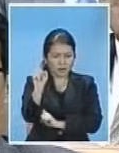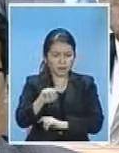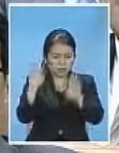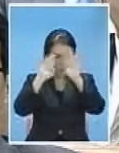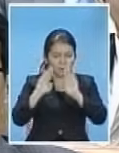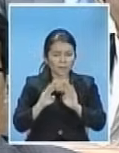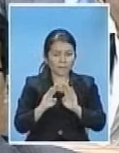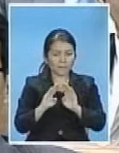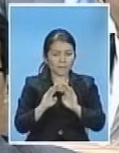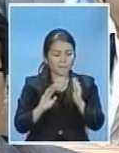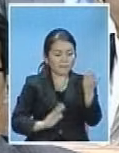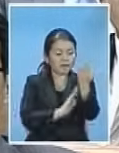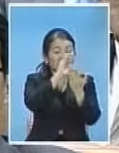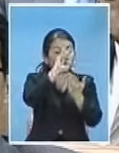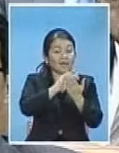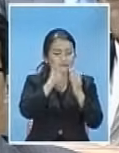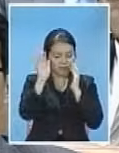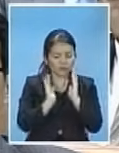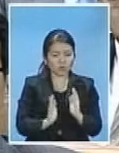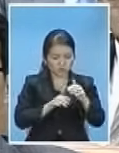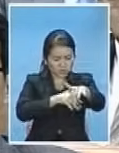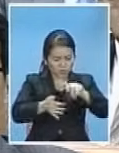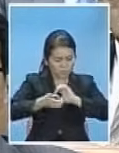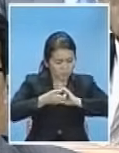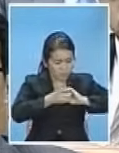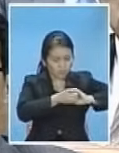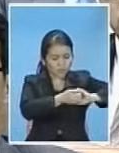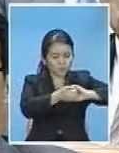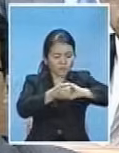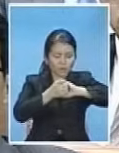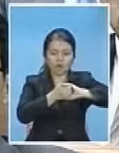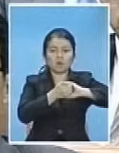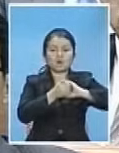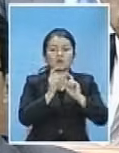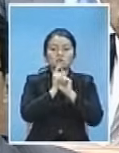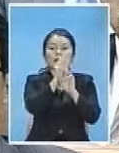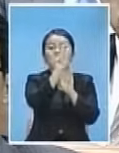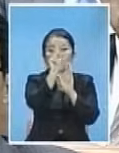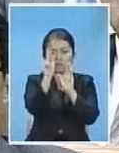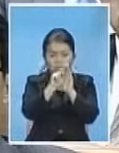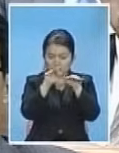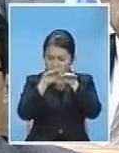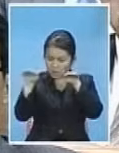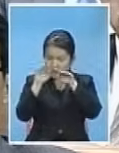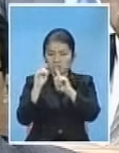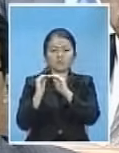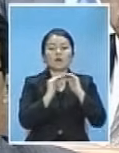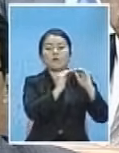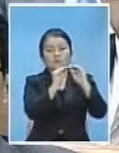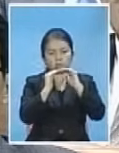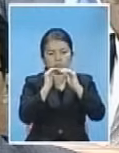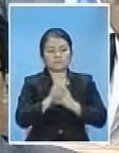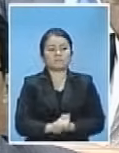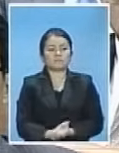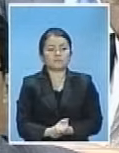สู่สังคมที่มีความปรองดองสมานฉันท์อยู่บนพื้นฐานของหลักนิติธรรมท่านประธานครับผมขอเรียนเรื่อง